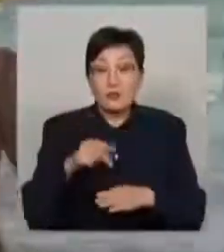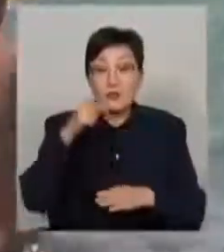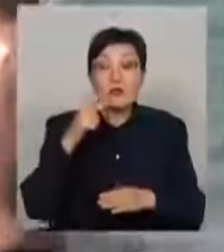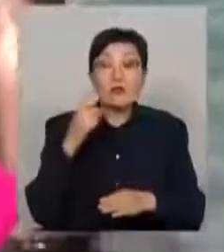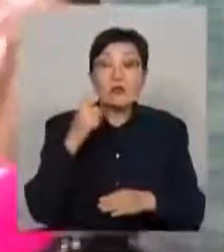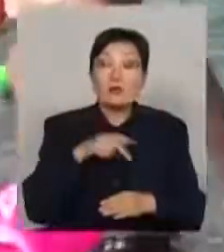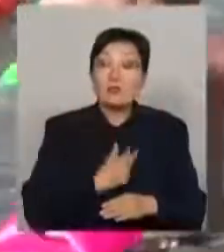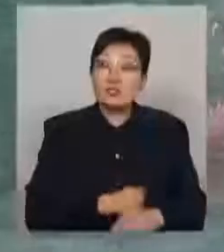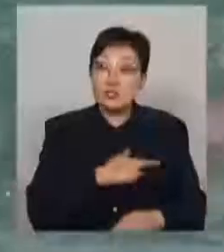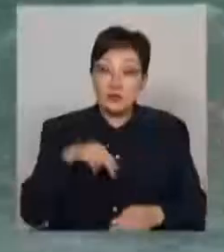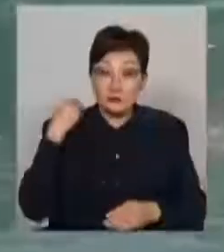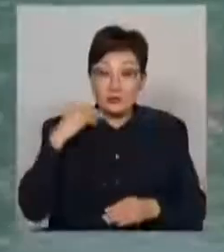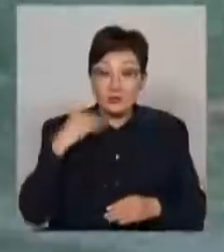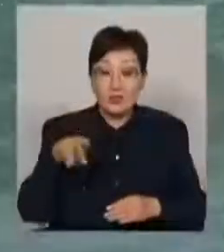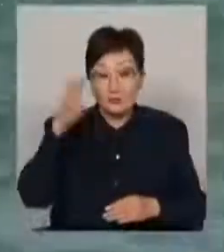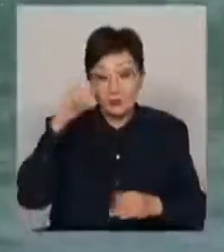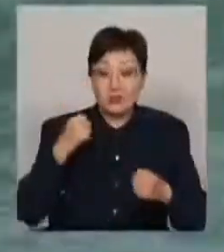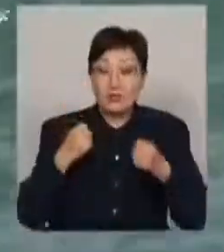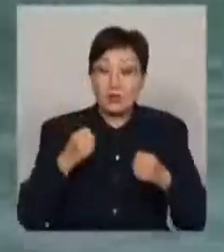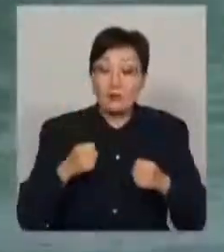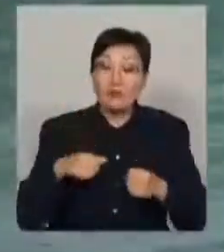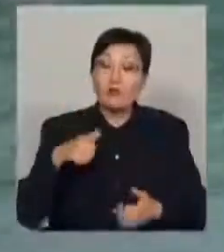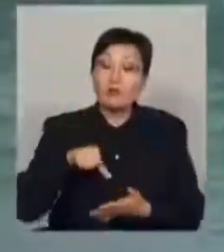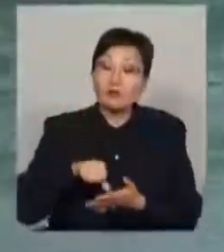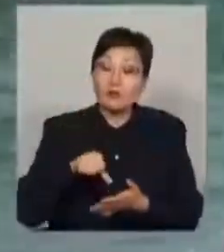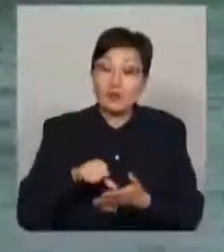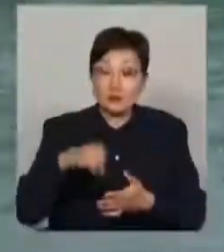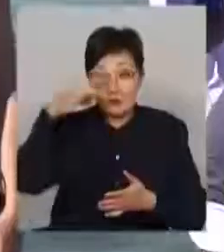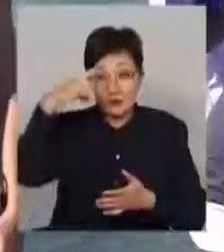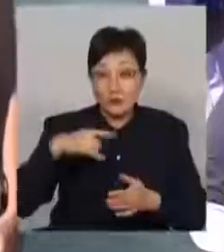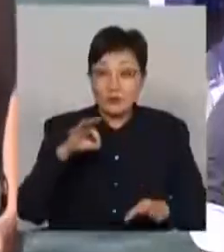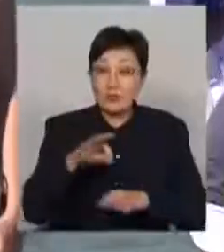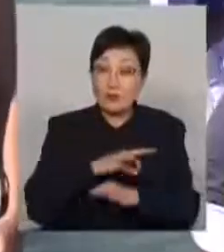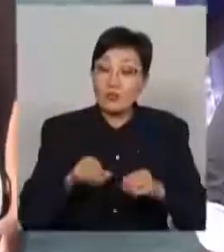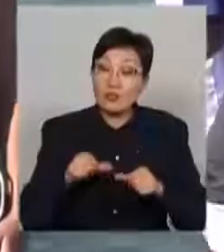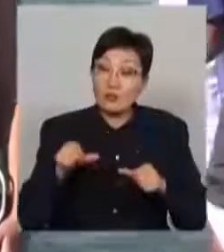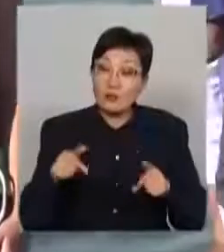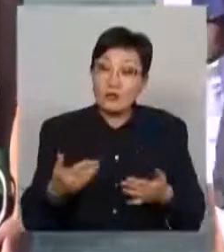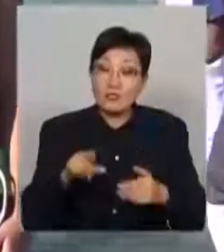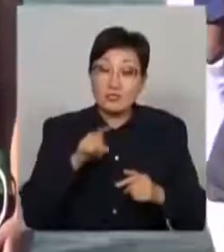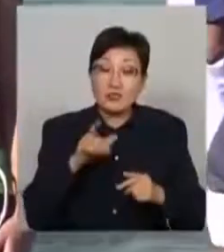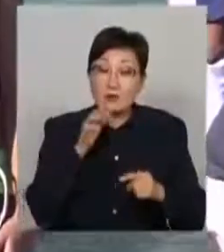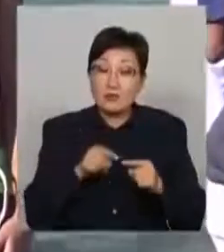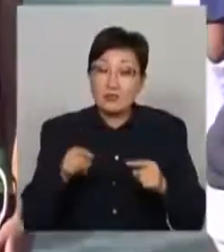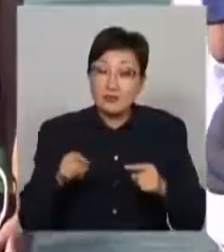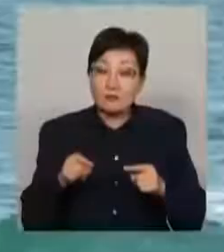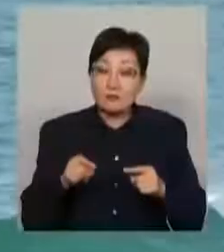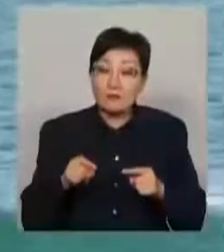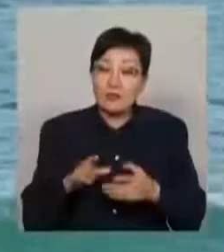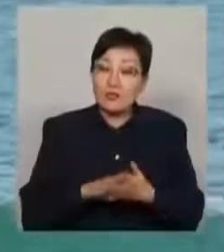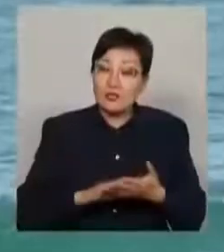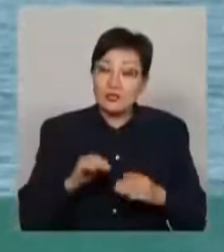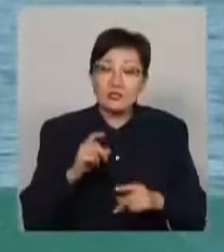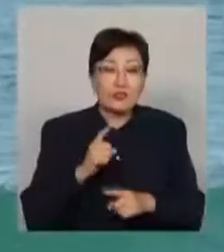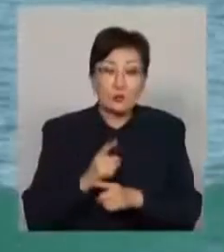Швейцария, Түркия елдерінен спортшылар қатысып сайыста бақ сынады. Ocean Man Қазақстан жобасының ерекшелігі мұнда жас айырмашылығына байланысты еш шектеу